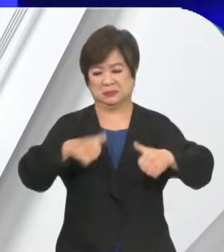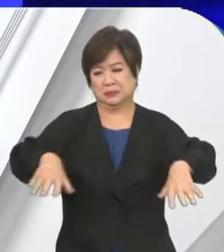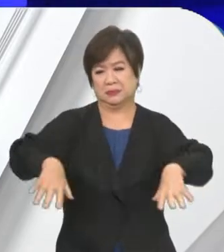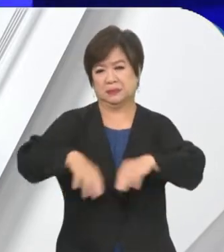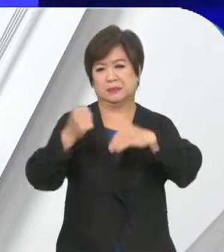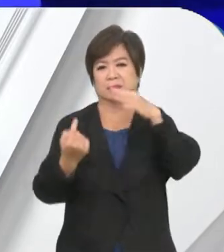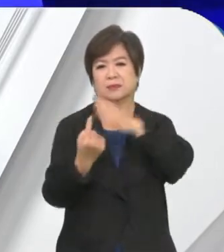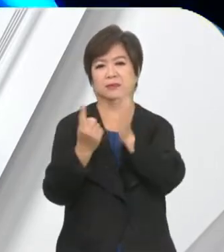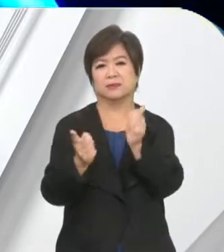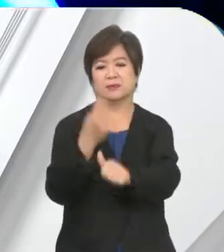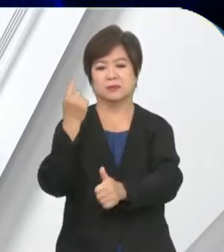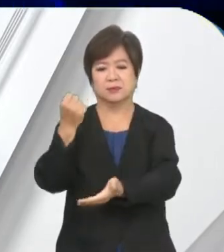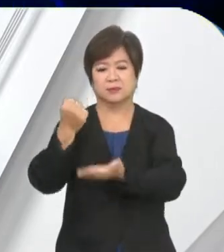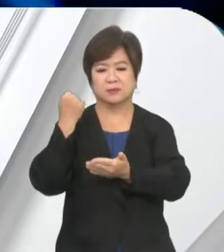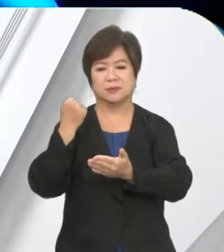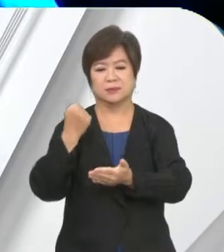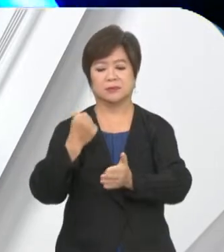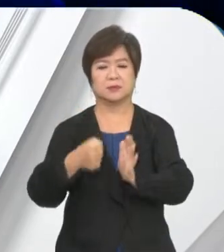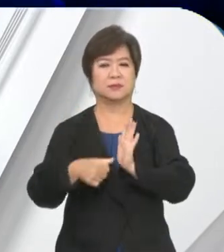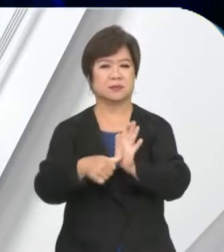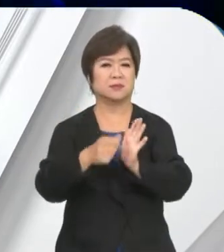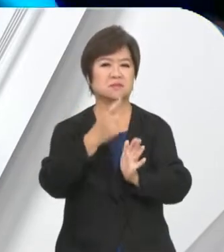本意唱到特有名。